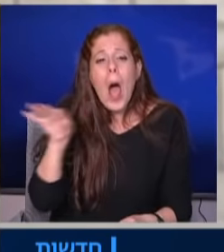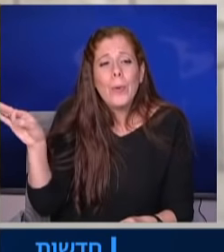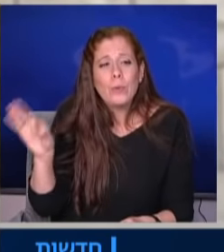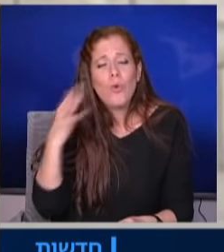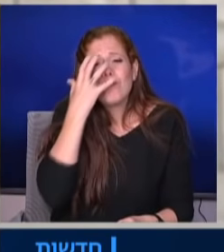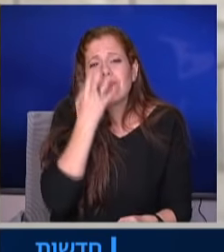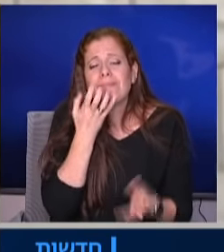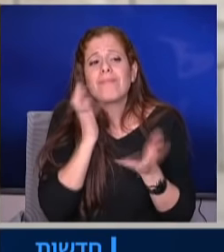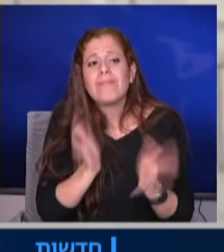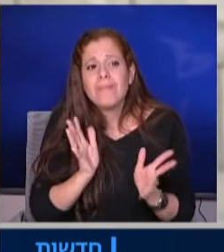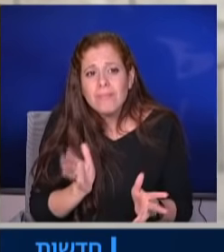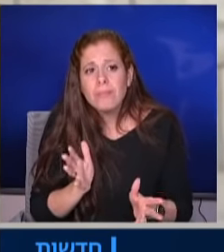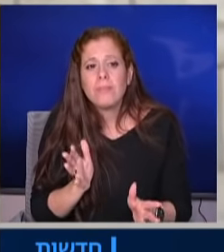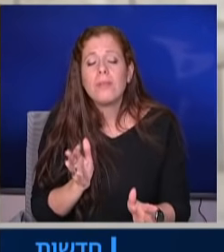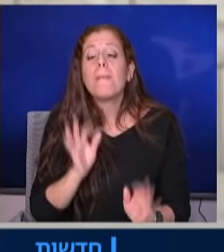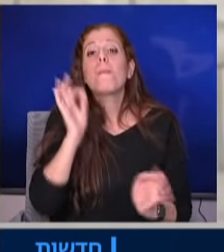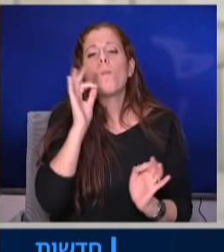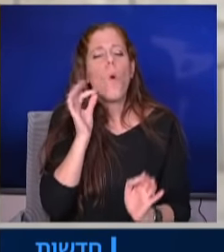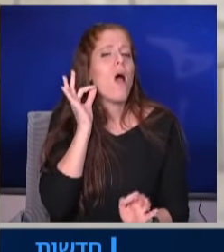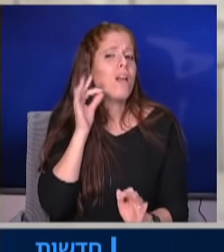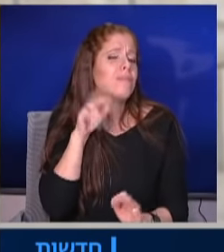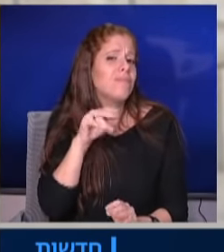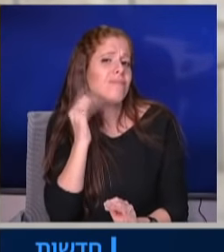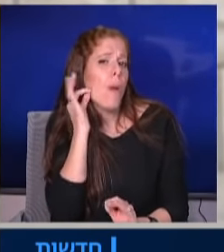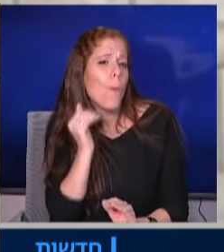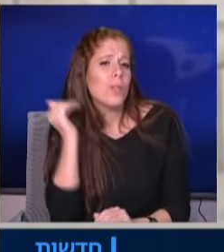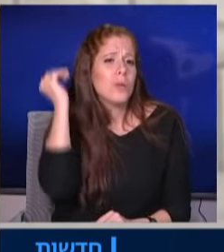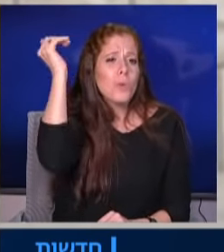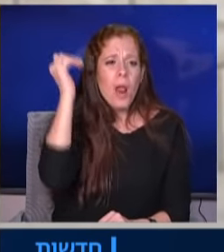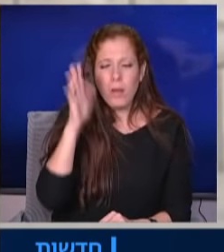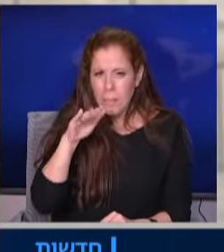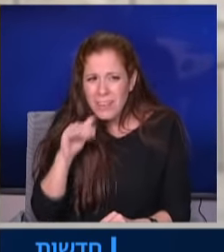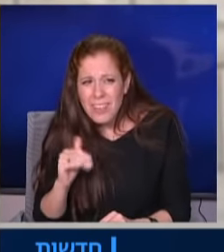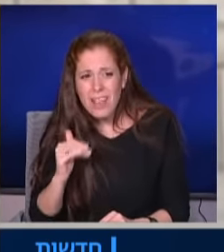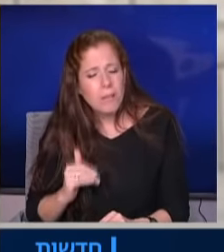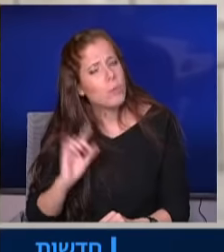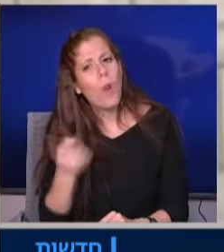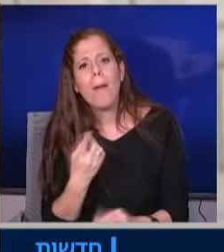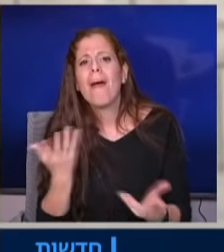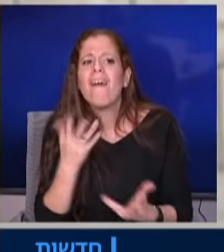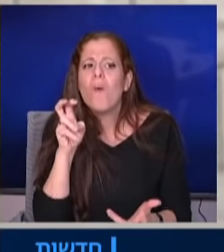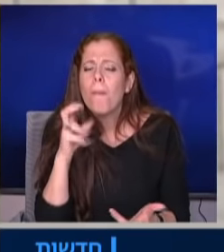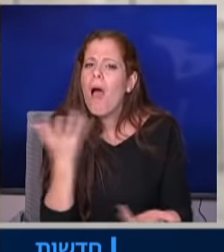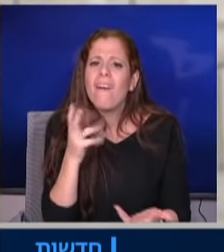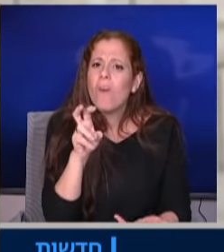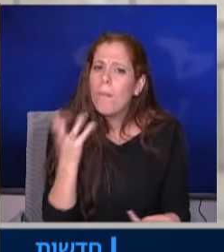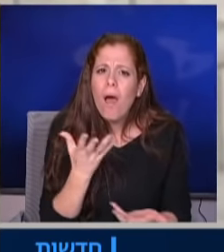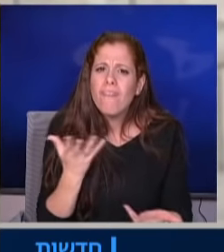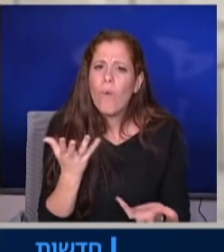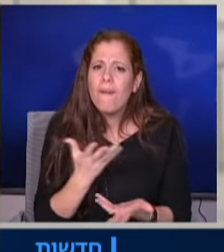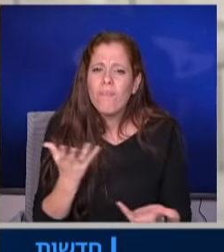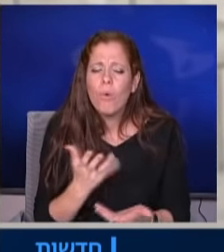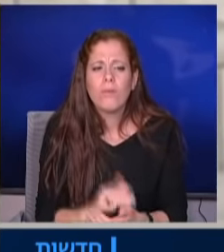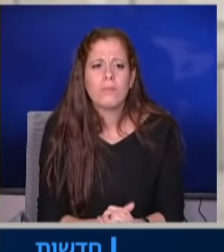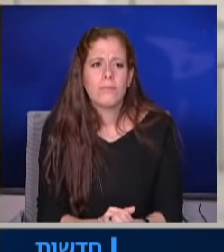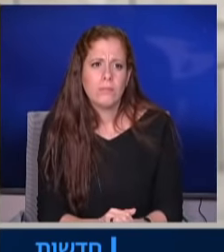عليه خواته خاصه اخته الكبيره واللي اصغر واللي اصغر واللي اصغر كل الليل بيسالوني عنه وين عمار وين